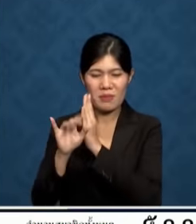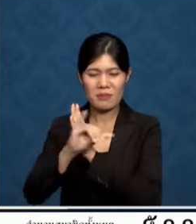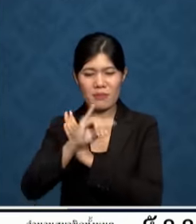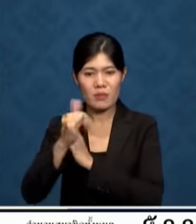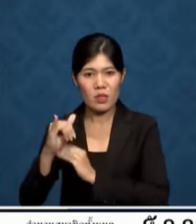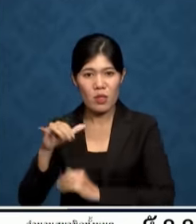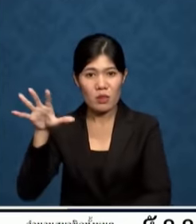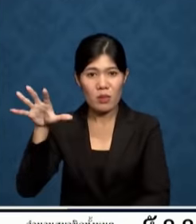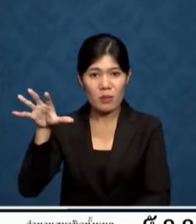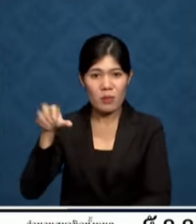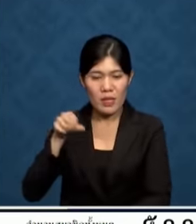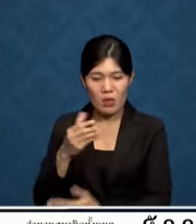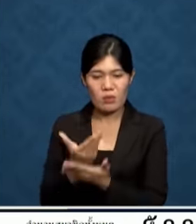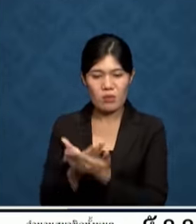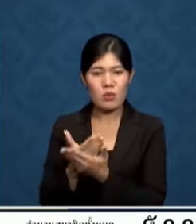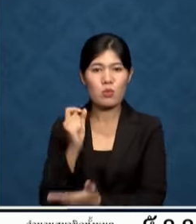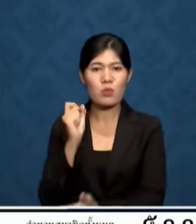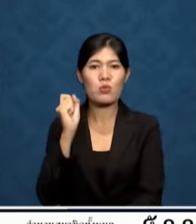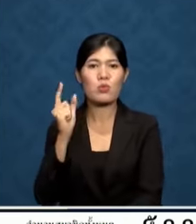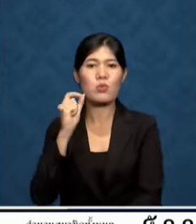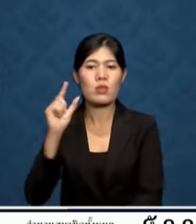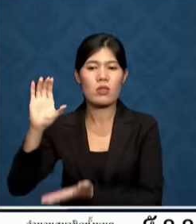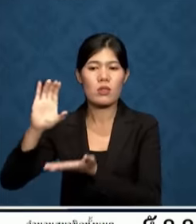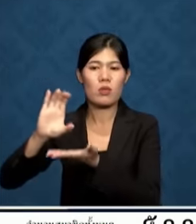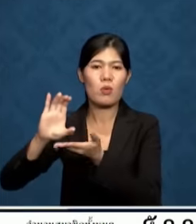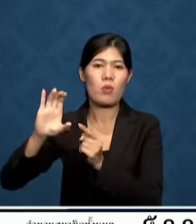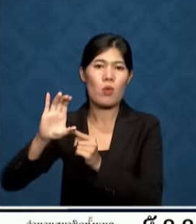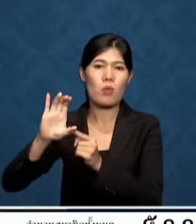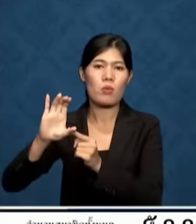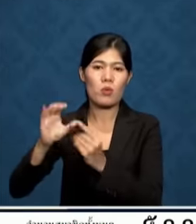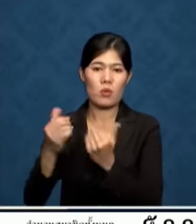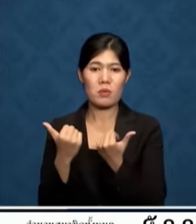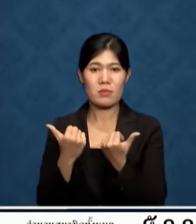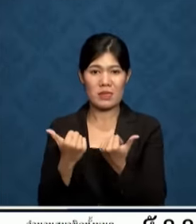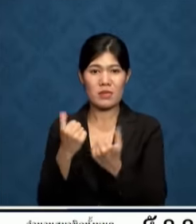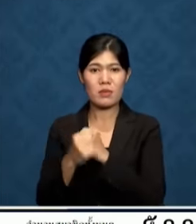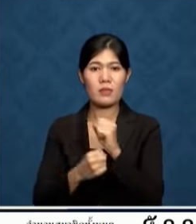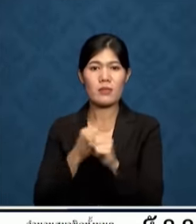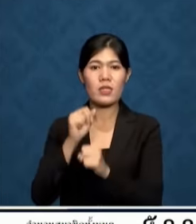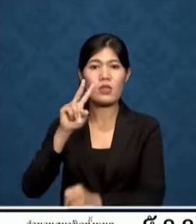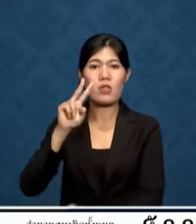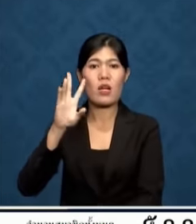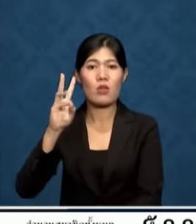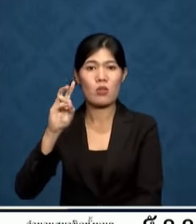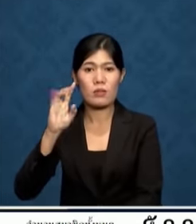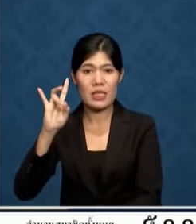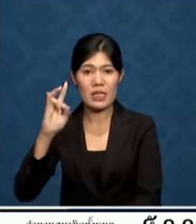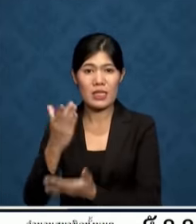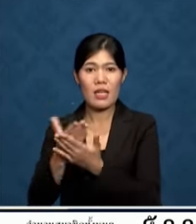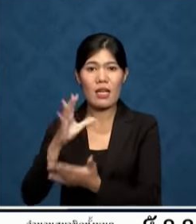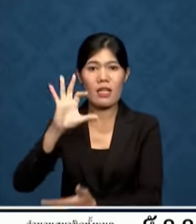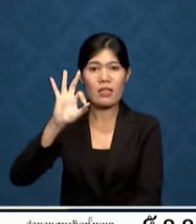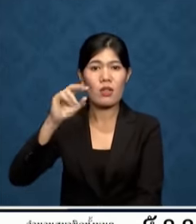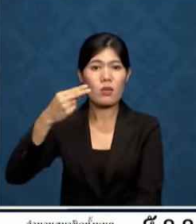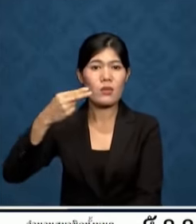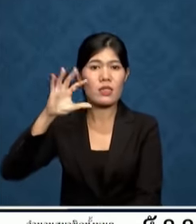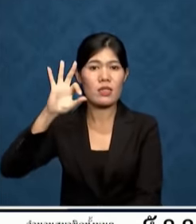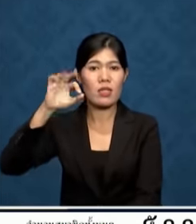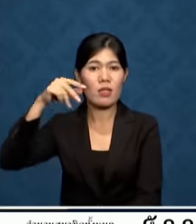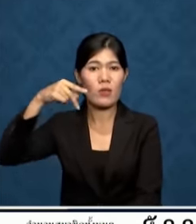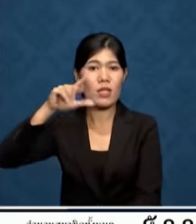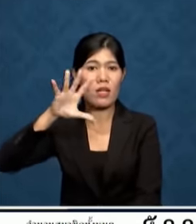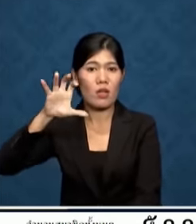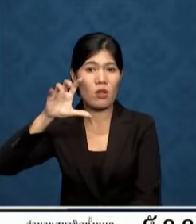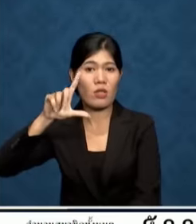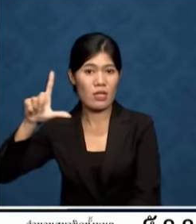มาจากงบฉุกเฉินปี 67ปีนี้ที่ตั้งไว้999,000ล้านบาท